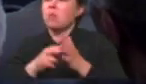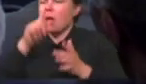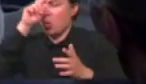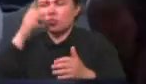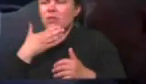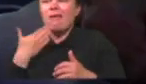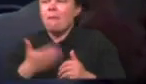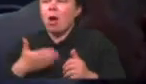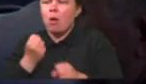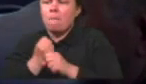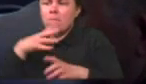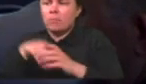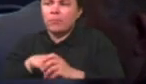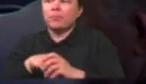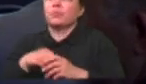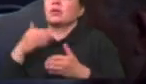więc z tych środków również,